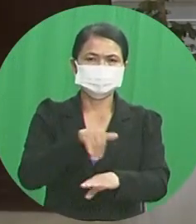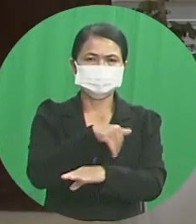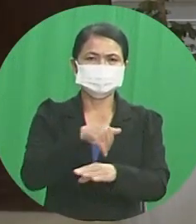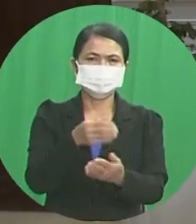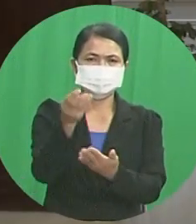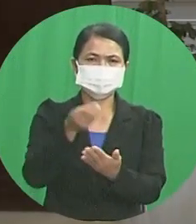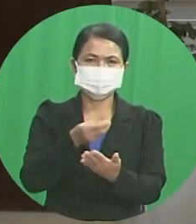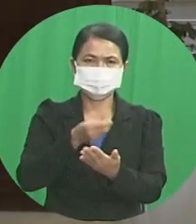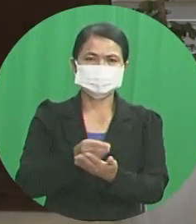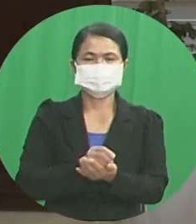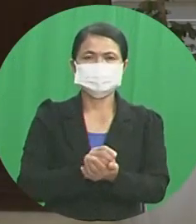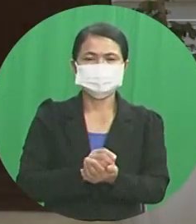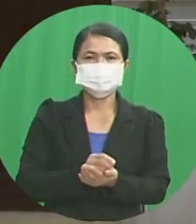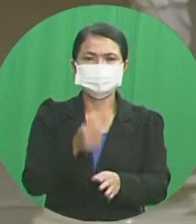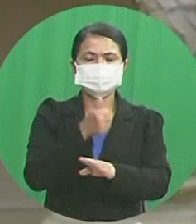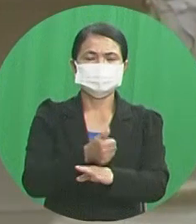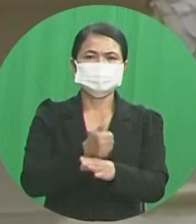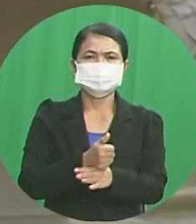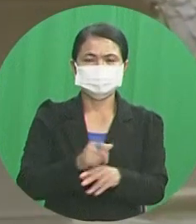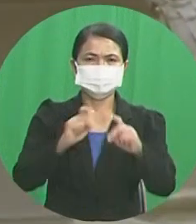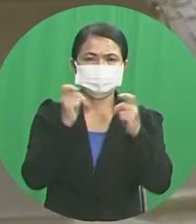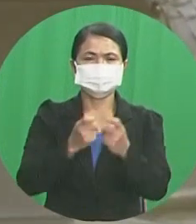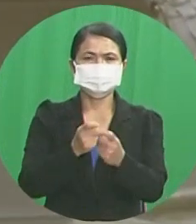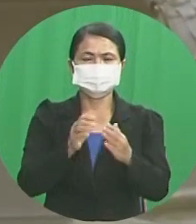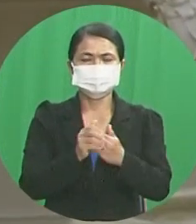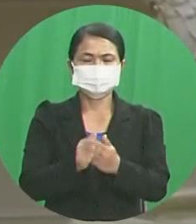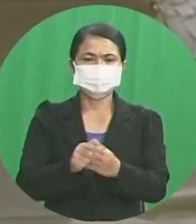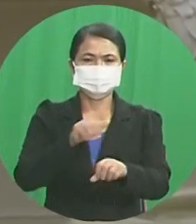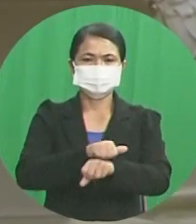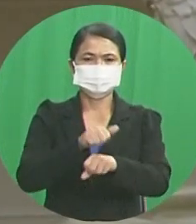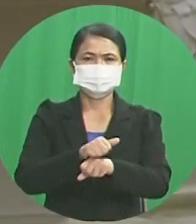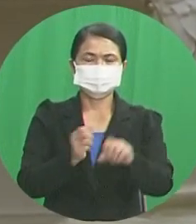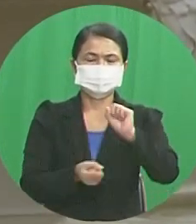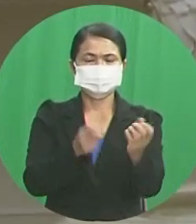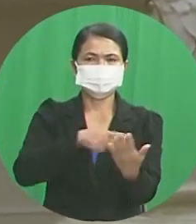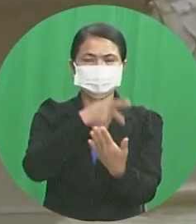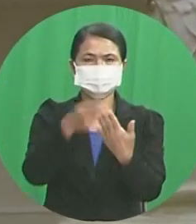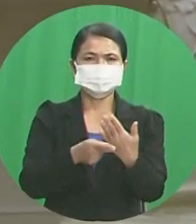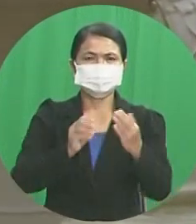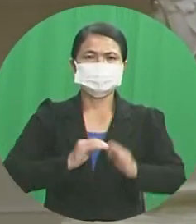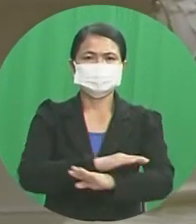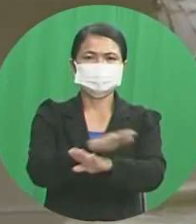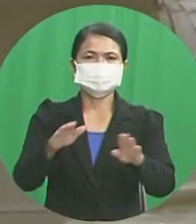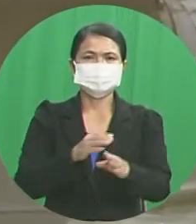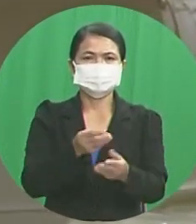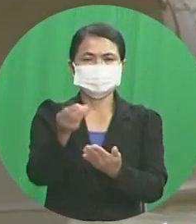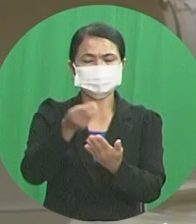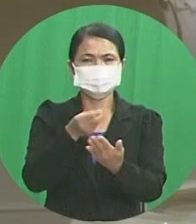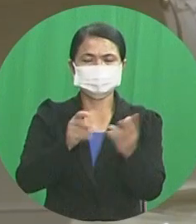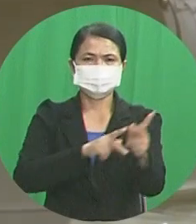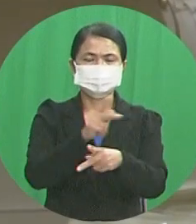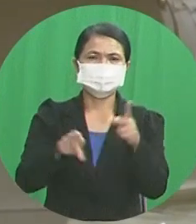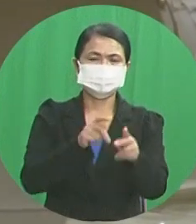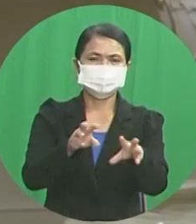និងហិរញ្ញវត្ថុនិងជាប្រធានគណៈកម្មាធិការដឹកនាំការងារកែតម្រង់ការគ្រប់គ្រងហិរញ្ញវត្ថុសាធារណៈ